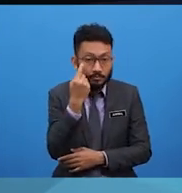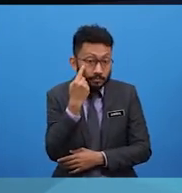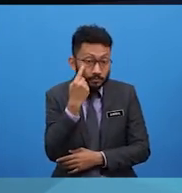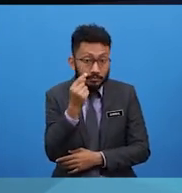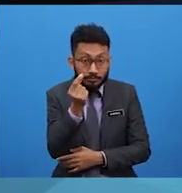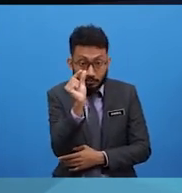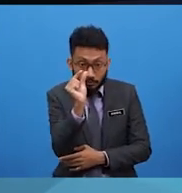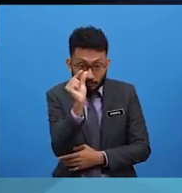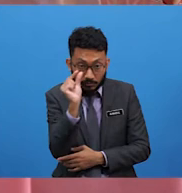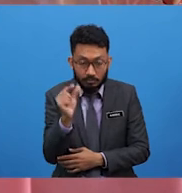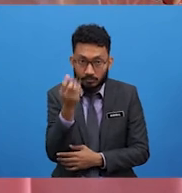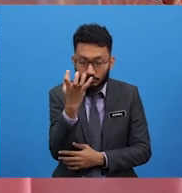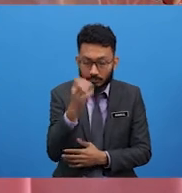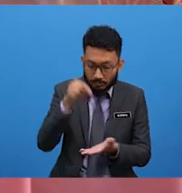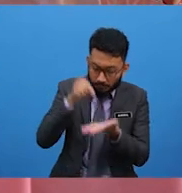patah.